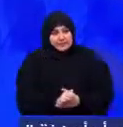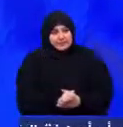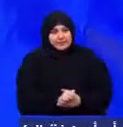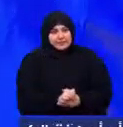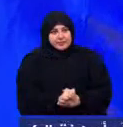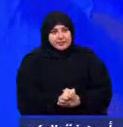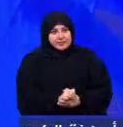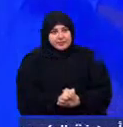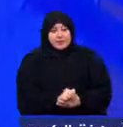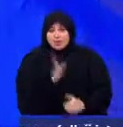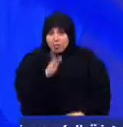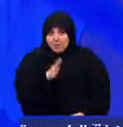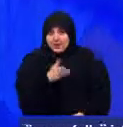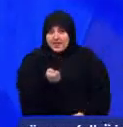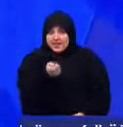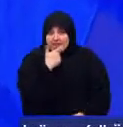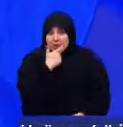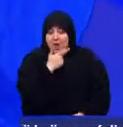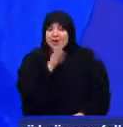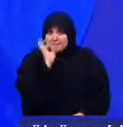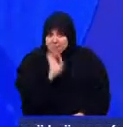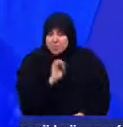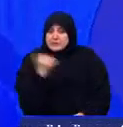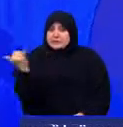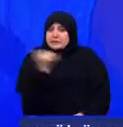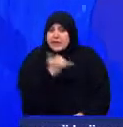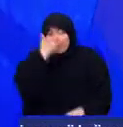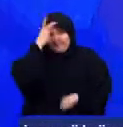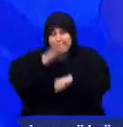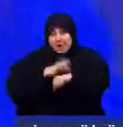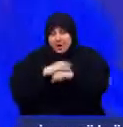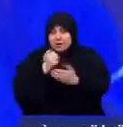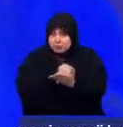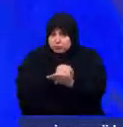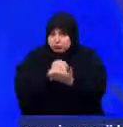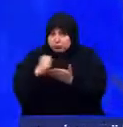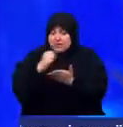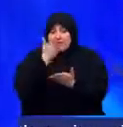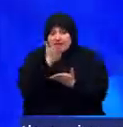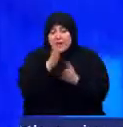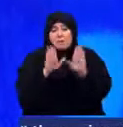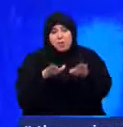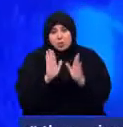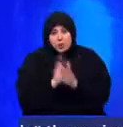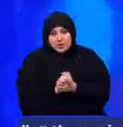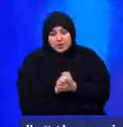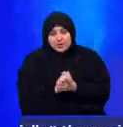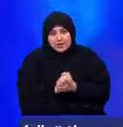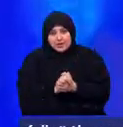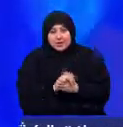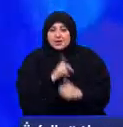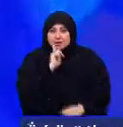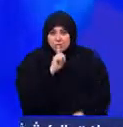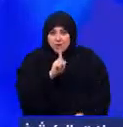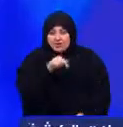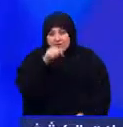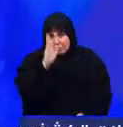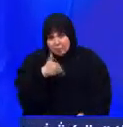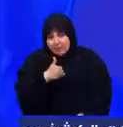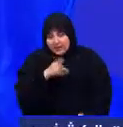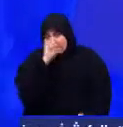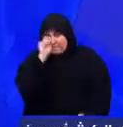أن يوجد دواء وليس لقاح يقضي على المرض عندما يكون موجودا. صحيح. أنتم تتذكرون